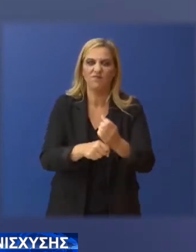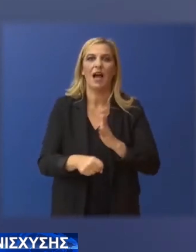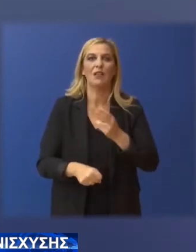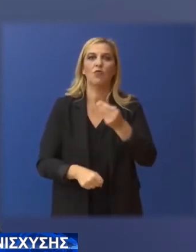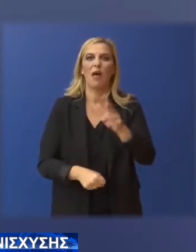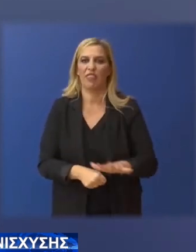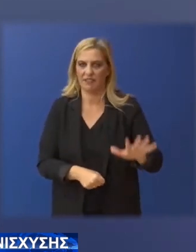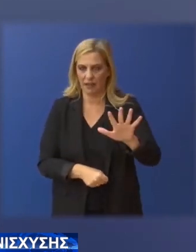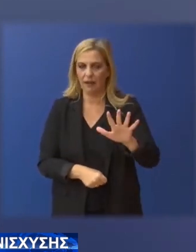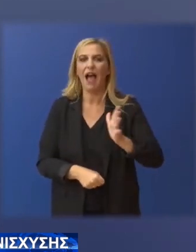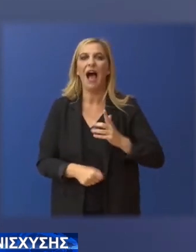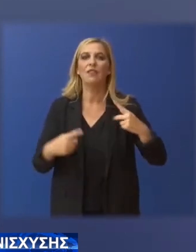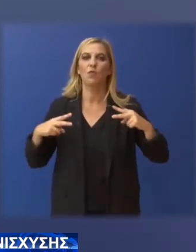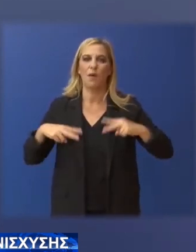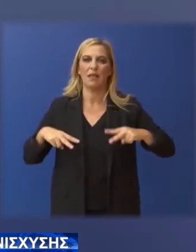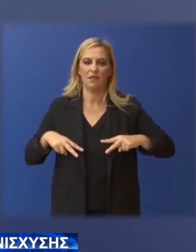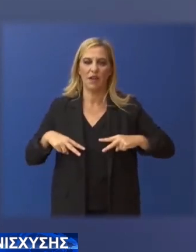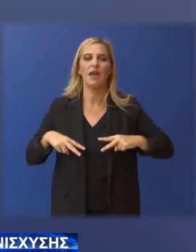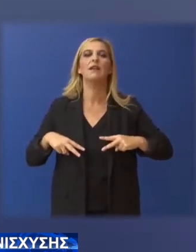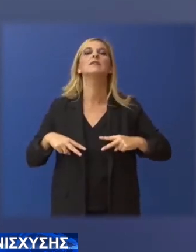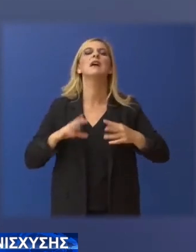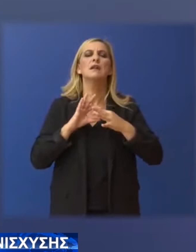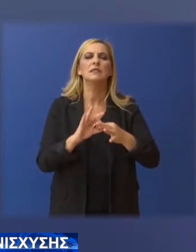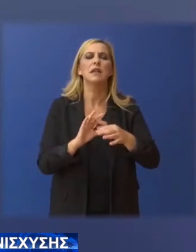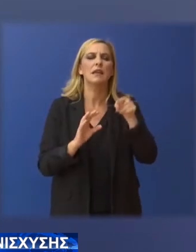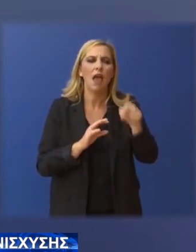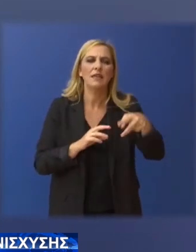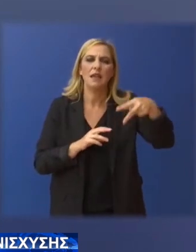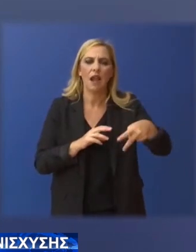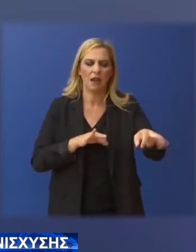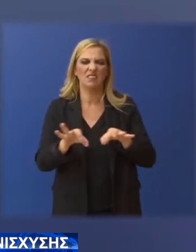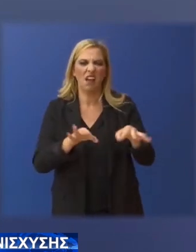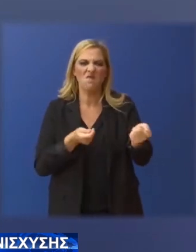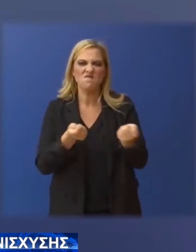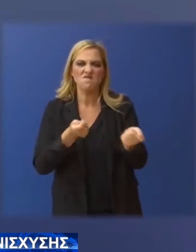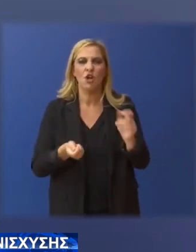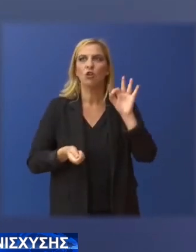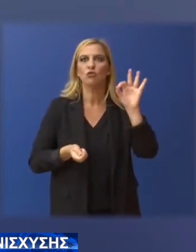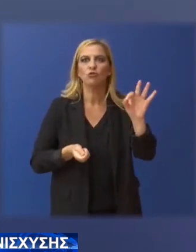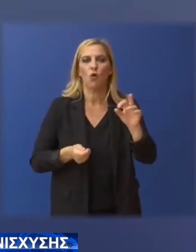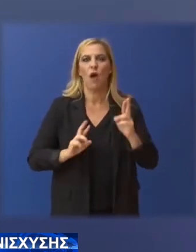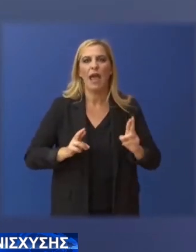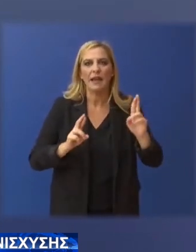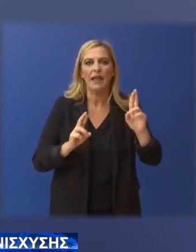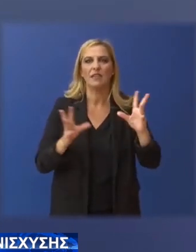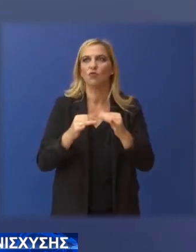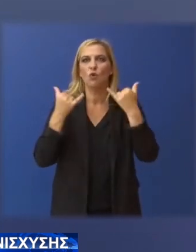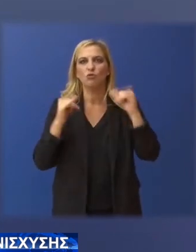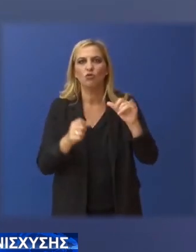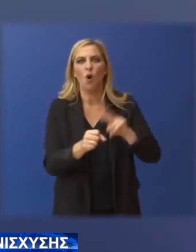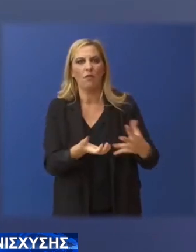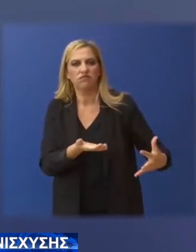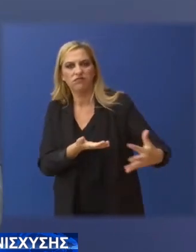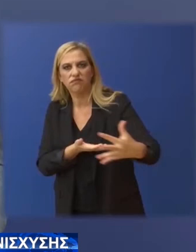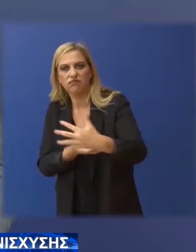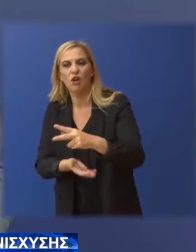Θεσσαλία, με μέλη της κυβέρνησης να βρίσκονται συνεχώς στο Συντονιστικό Κέντρο Επιχειρήσεων για τον βέλτιστο συντονισμό των ενεργειών που αφορούν στη διαχείριση των νεκρών